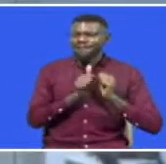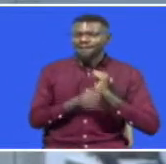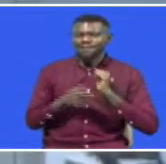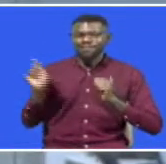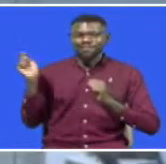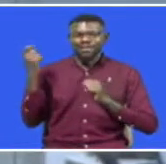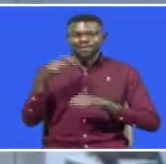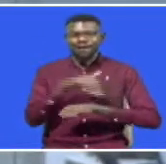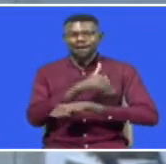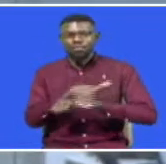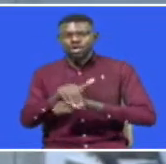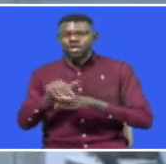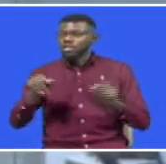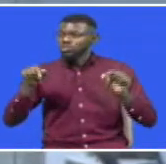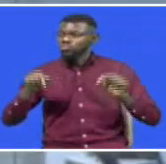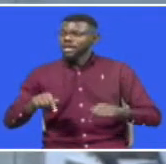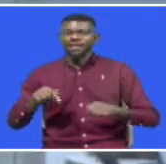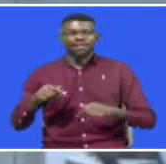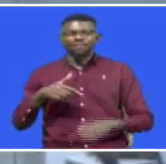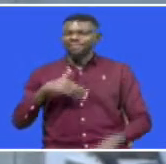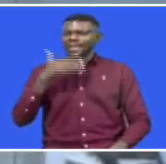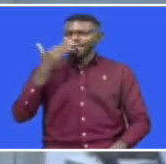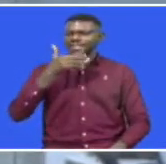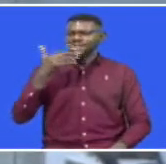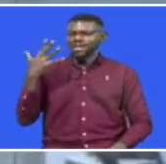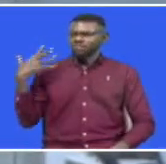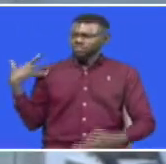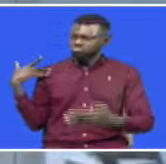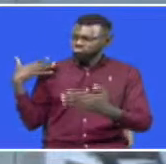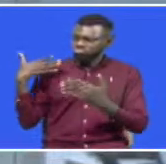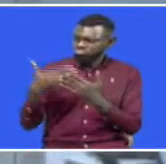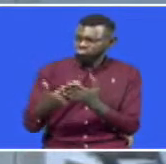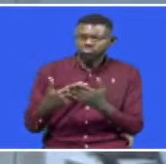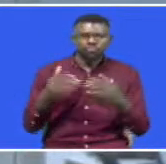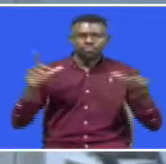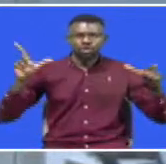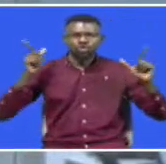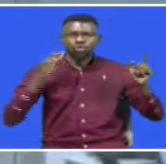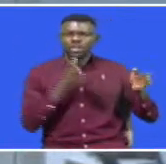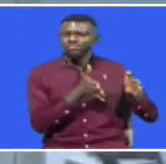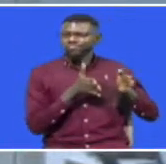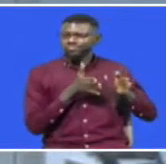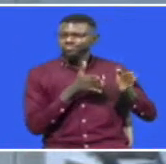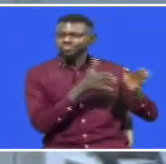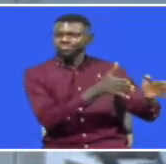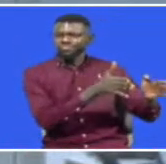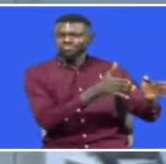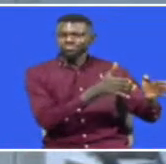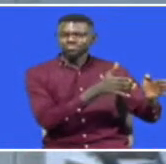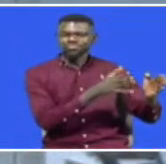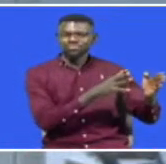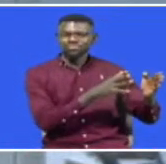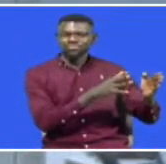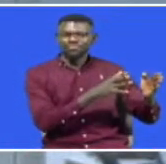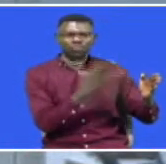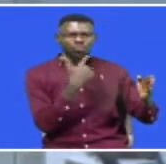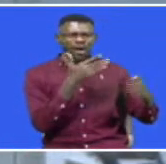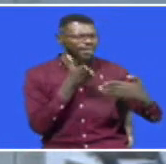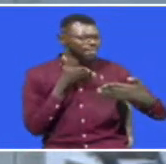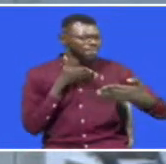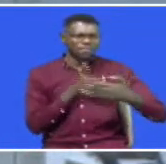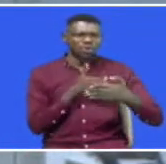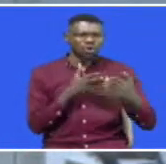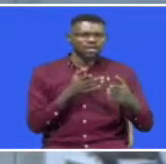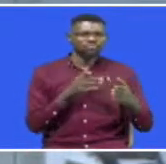ni siku ya tano kwa malori hayo yaliyoegeshwa sehemu ya Taveta baada ya kunyimwa vibali vya kuingia nchini. Hezron Kimari na mengi